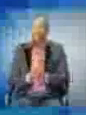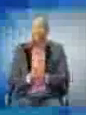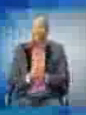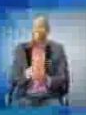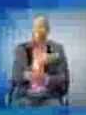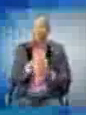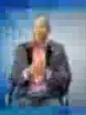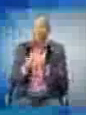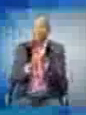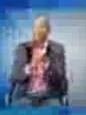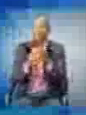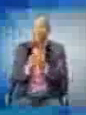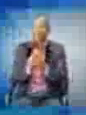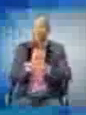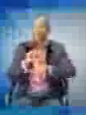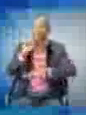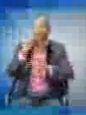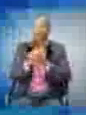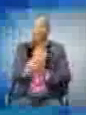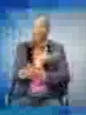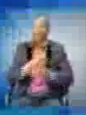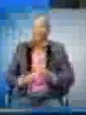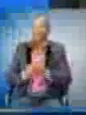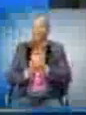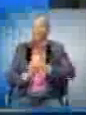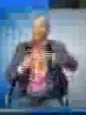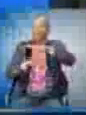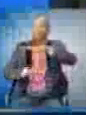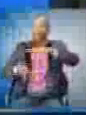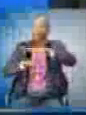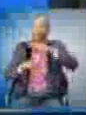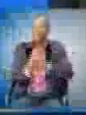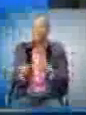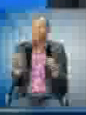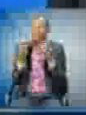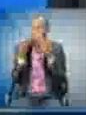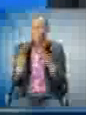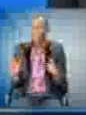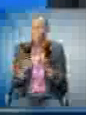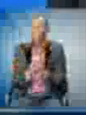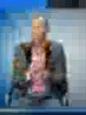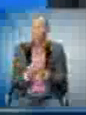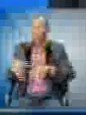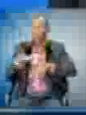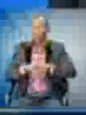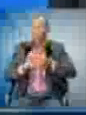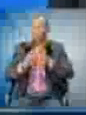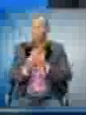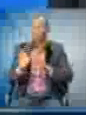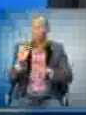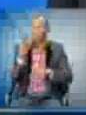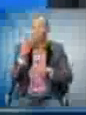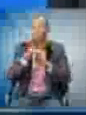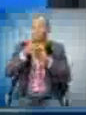les écoliers du secondaire et primaire au terme des examens du premier semestre ou des interrogations de la troisième